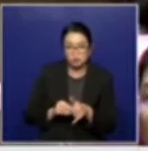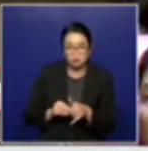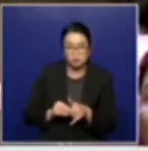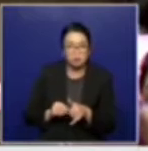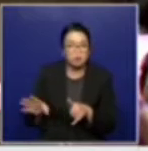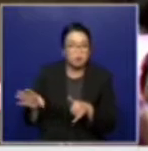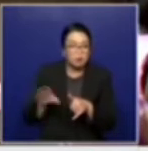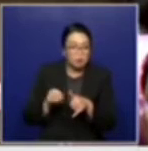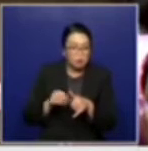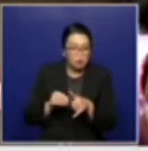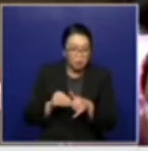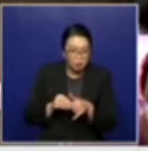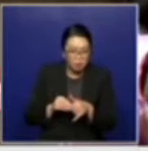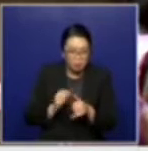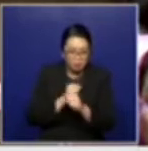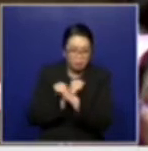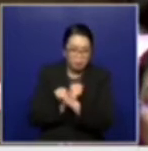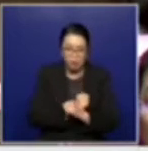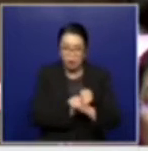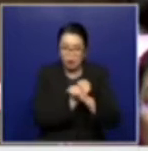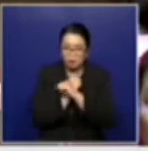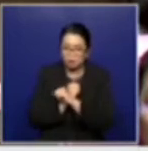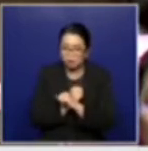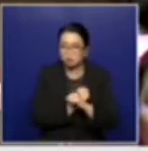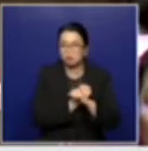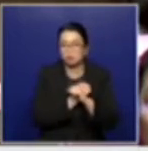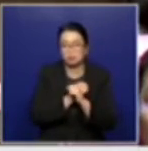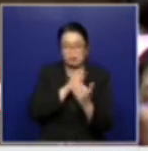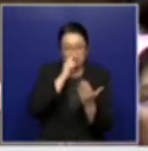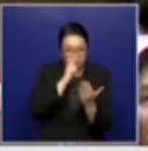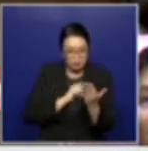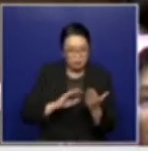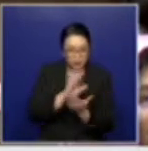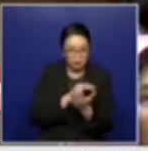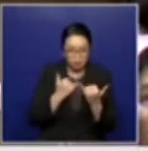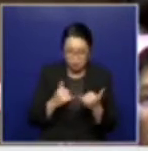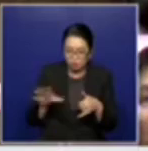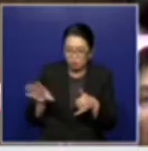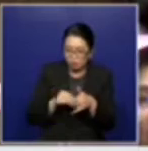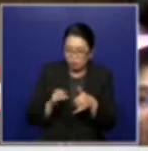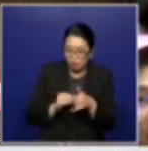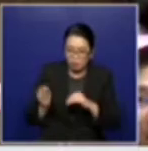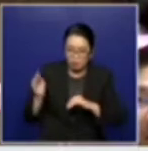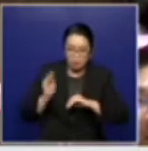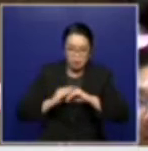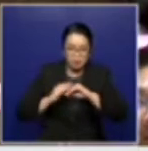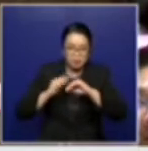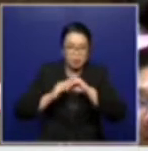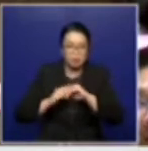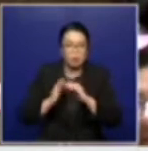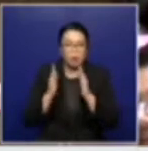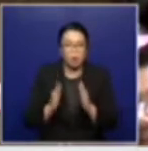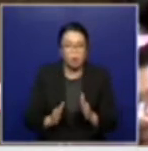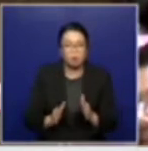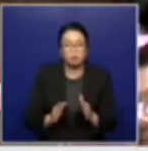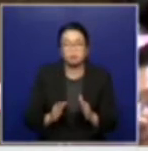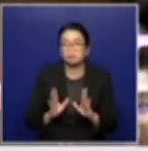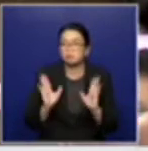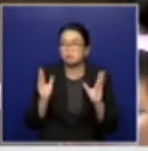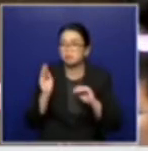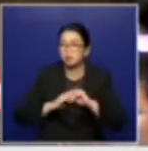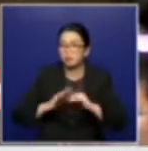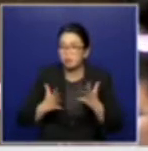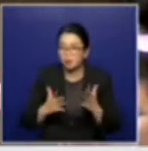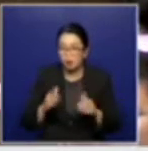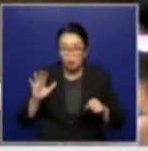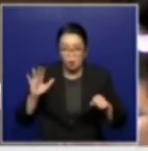ารถที่จะประคับประคองให้ประเทศเรานั้นปลอดการติดเชื้อมาได้ถึง101วันแต่จนแล้วจนรอดครับท่านประธ